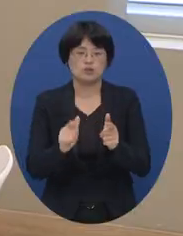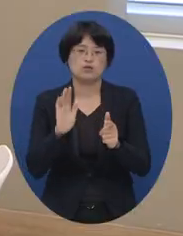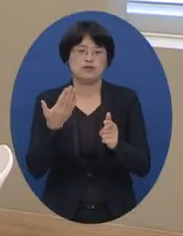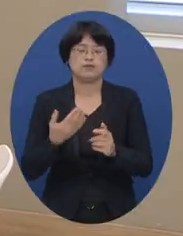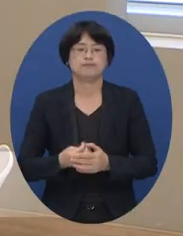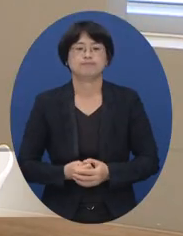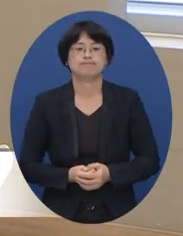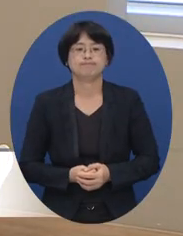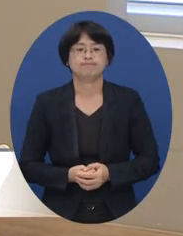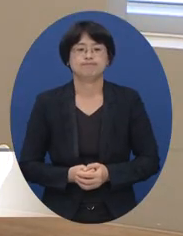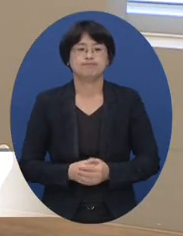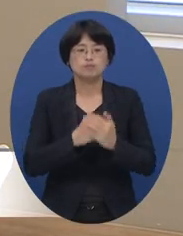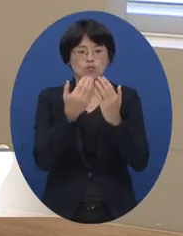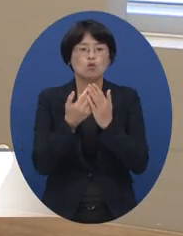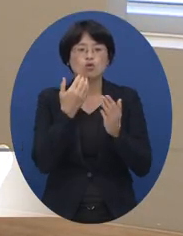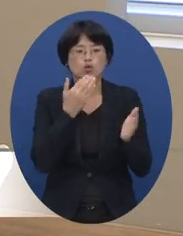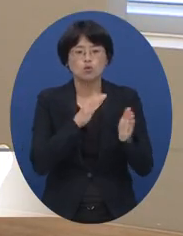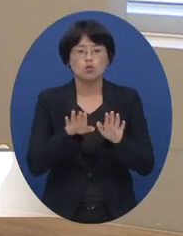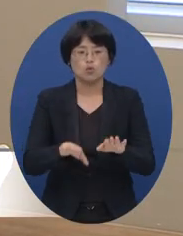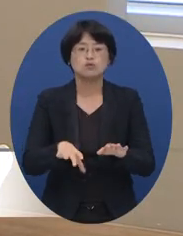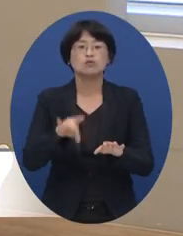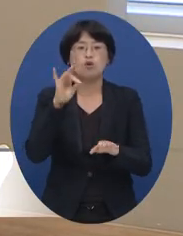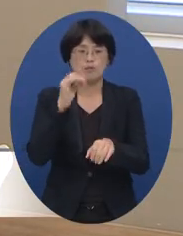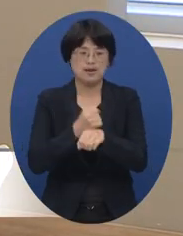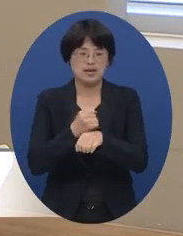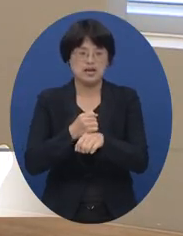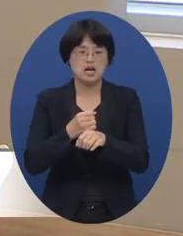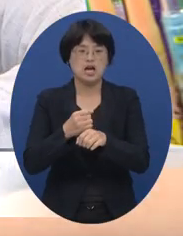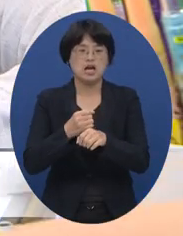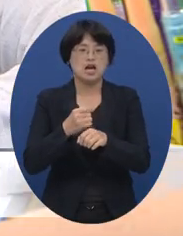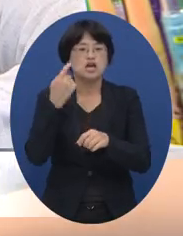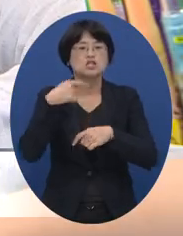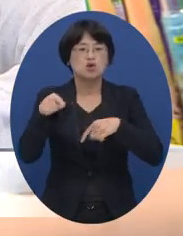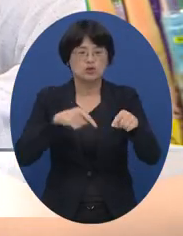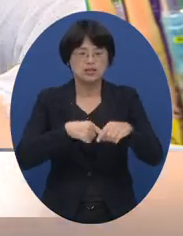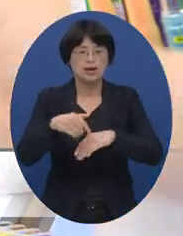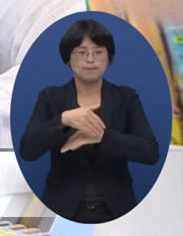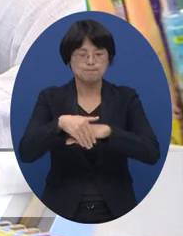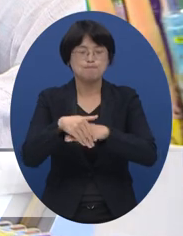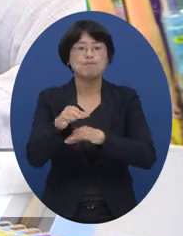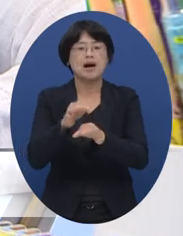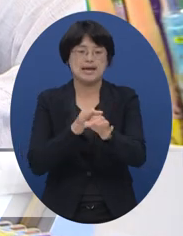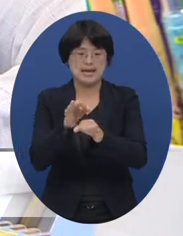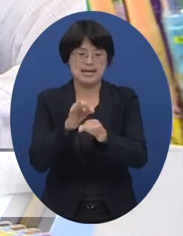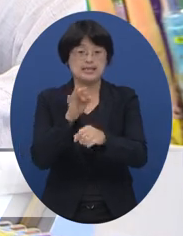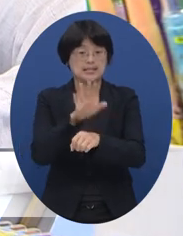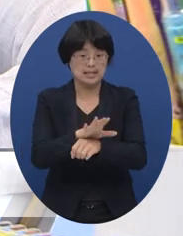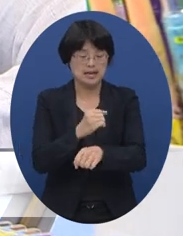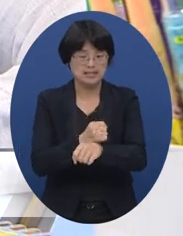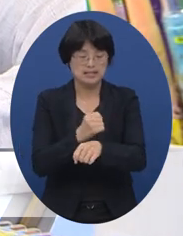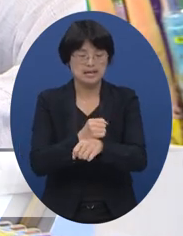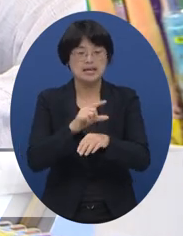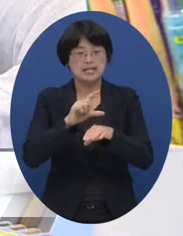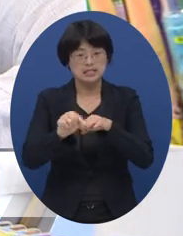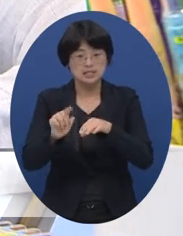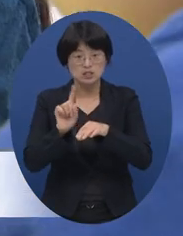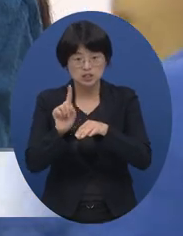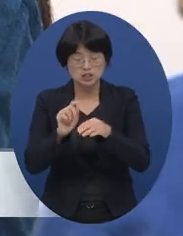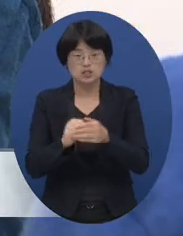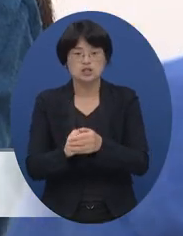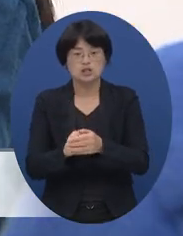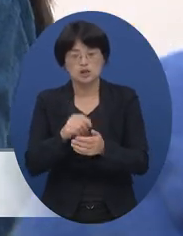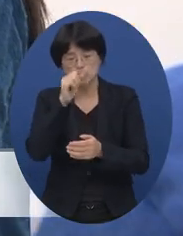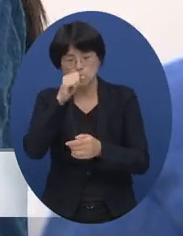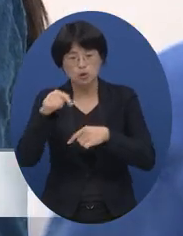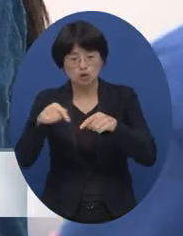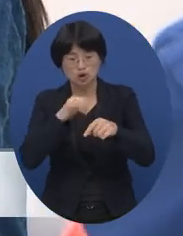같습니다. 모두 경기도가 올해 처음 시도하는 정책 마켓에서 구매한 사업들입니다. 쉽게 말해 시군이나 산하 공공기관 정책